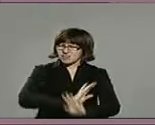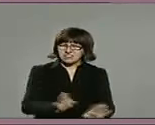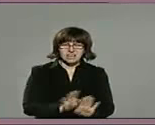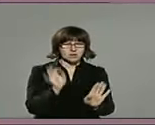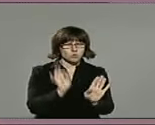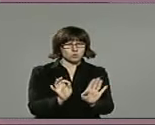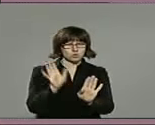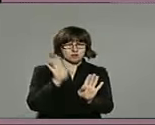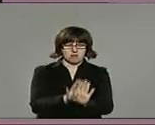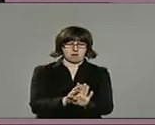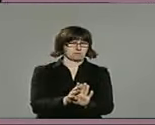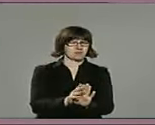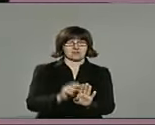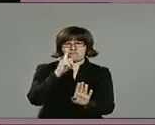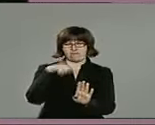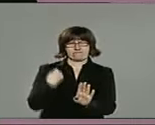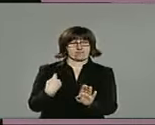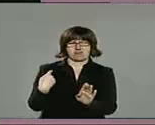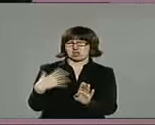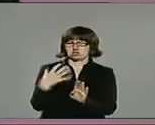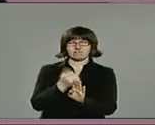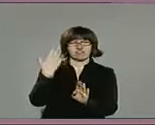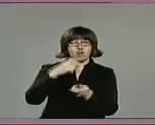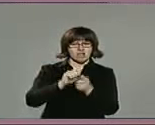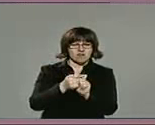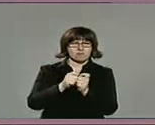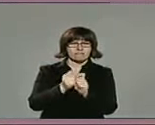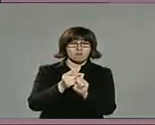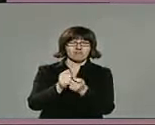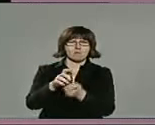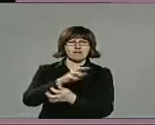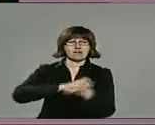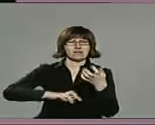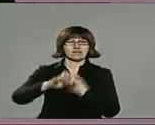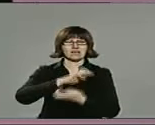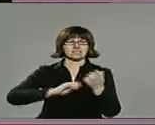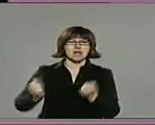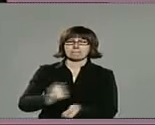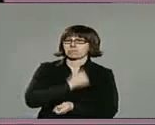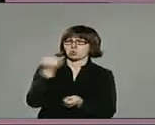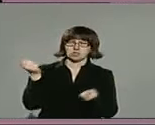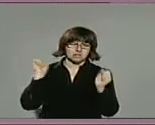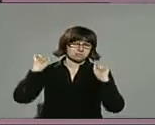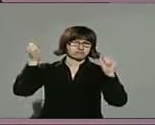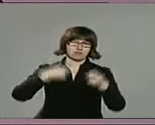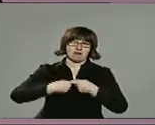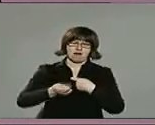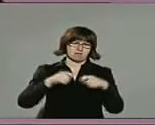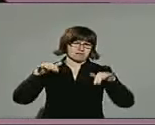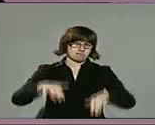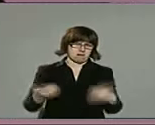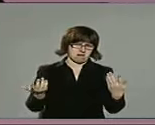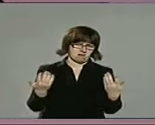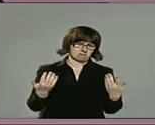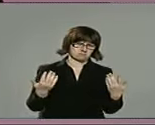gut aufgestellt, wenn wir es nicht vorher reformiert und in der Krise nicht so mutig und entschlossen gehandelt hätten, liebe Genossinnen